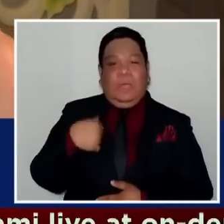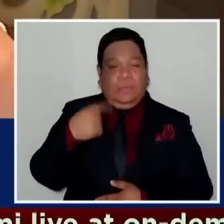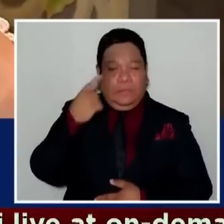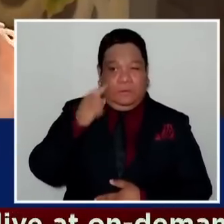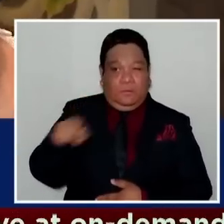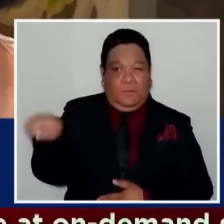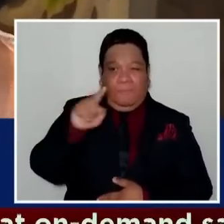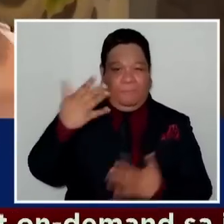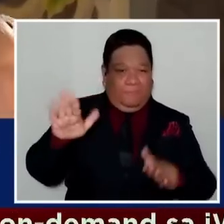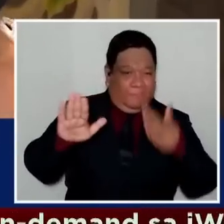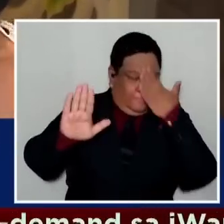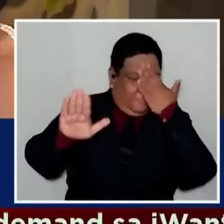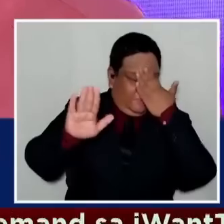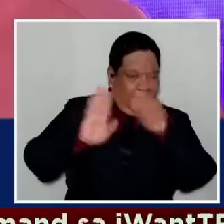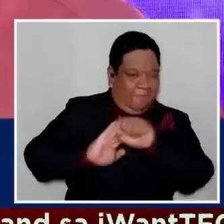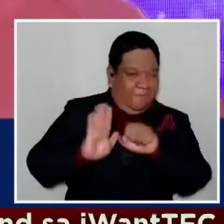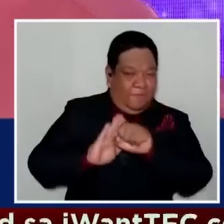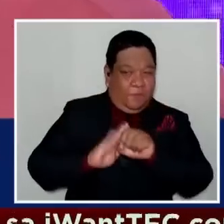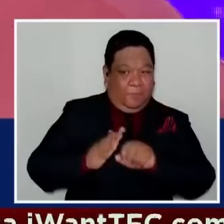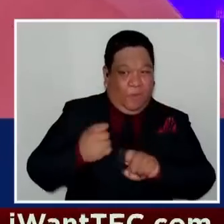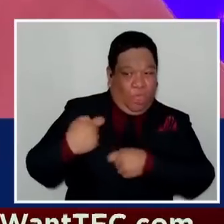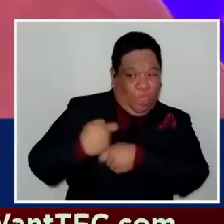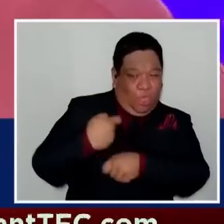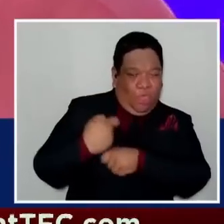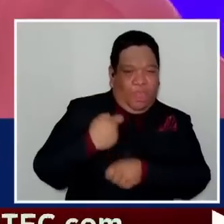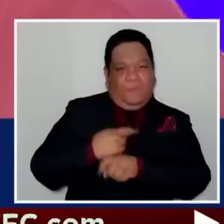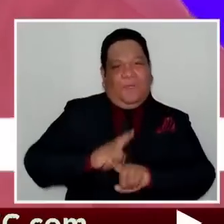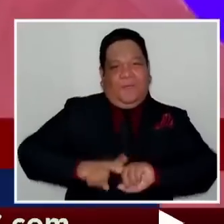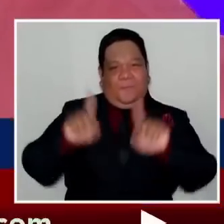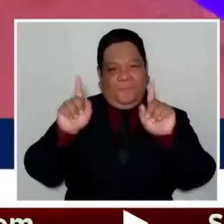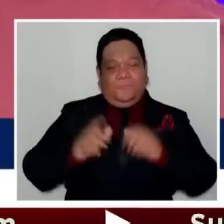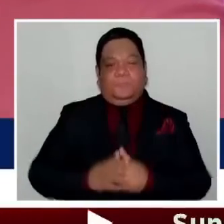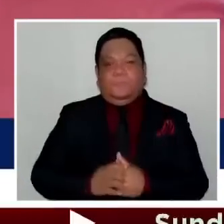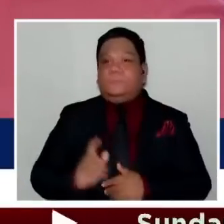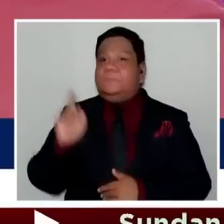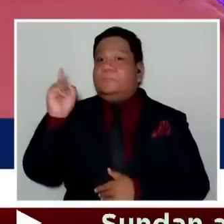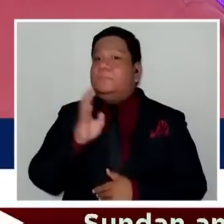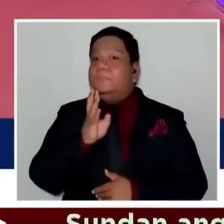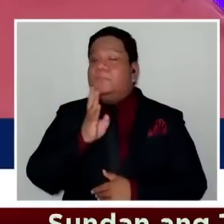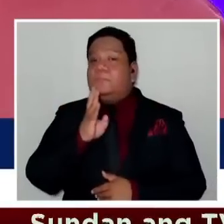pag sa akin, iba yung joke nila. Sa lahat ng mga nag-guest namin,